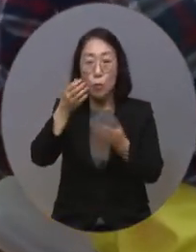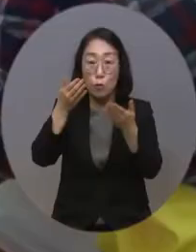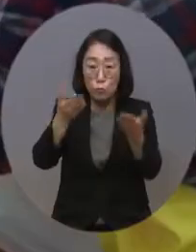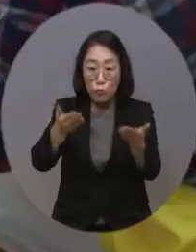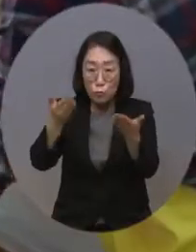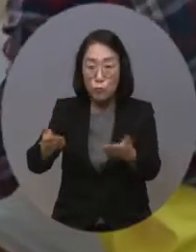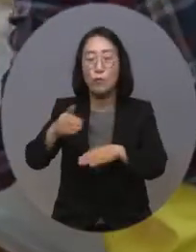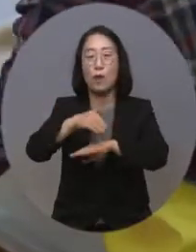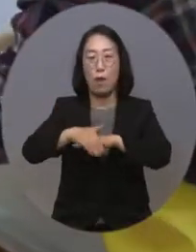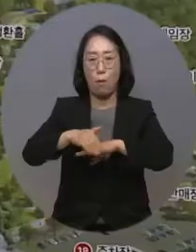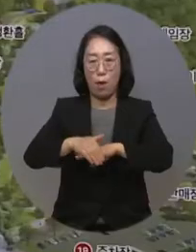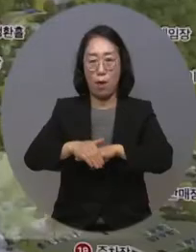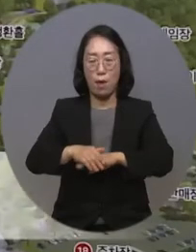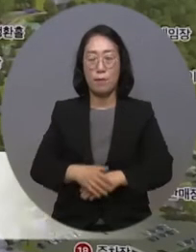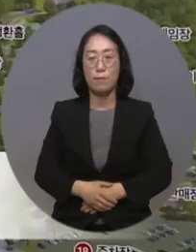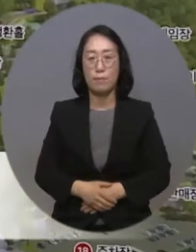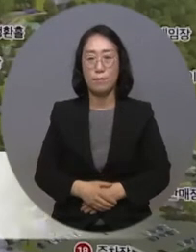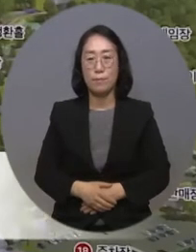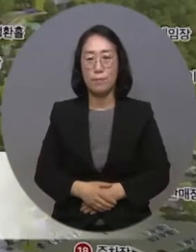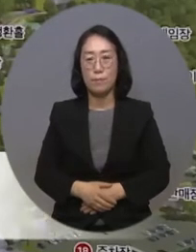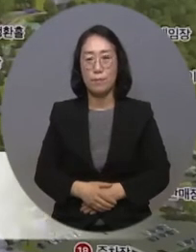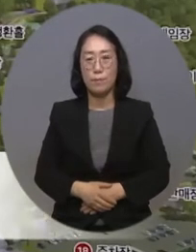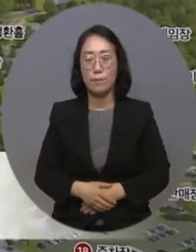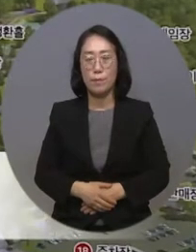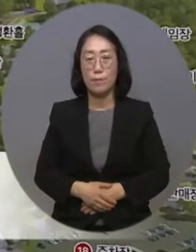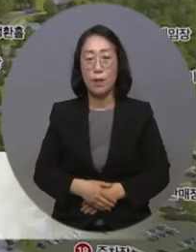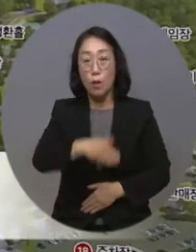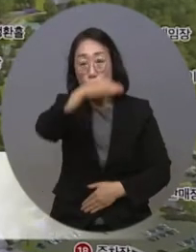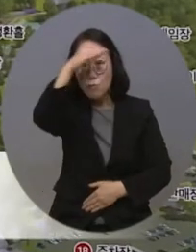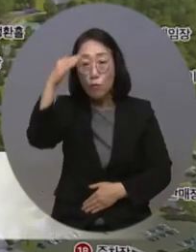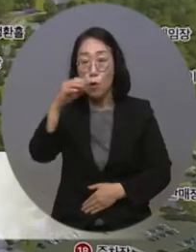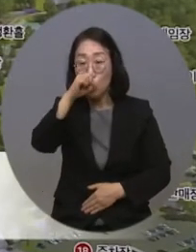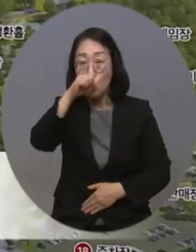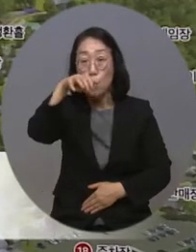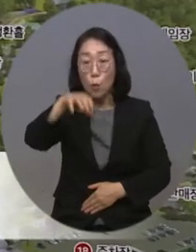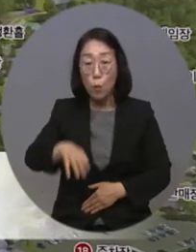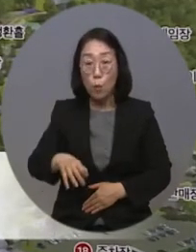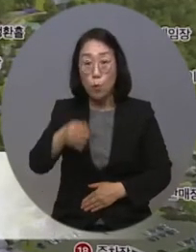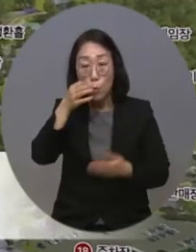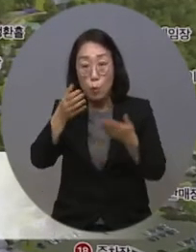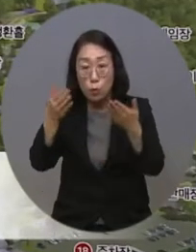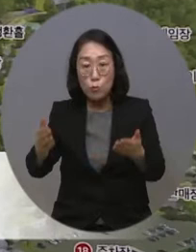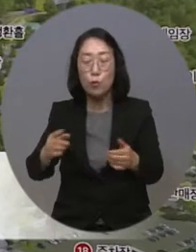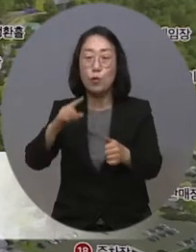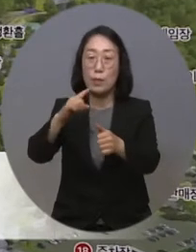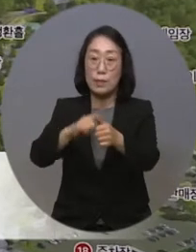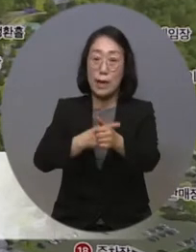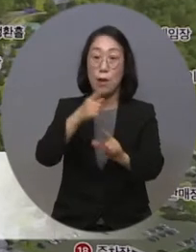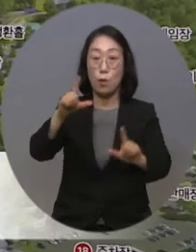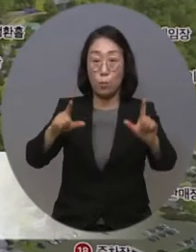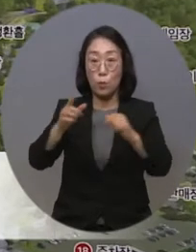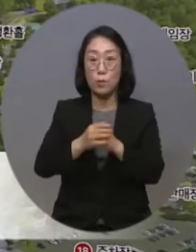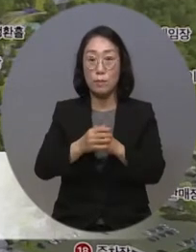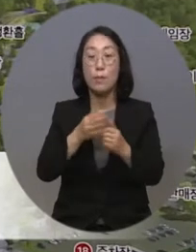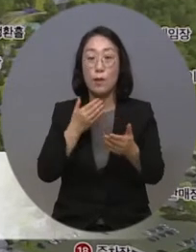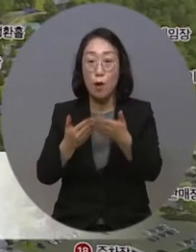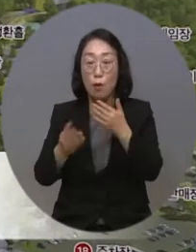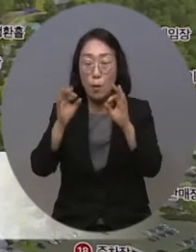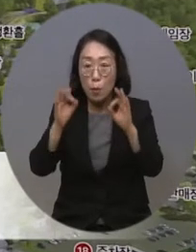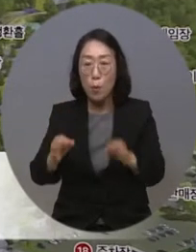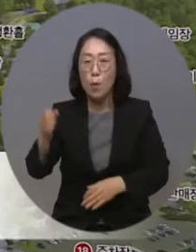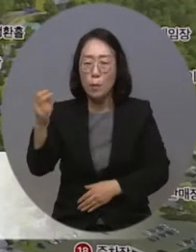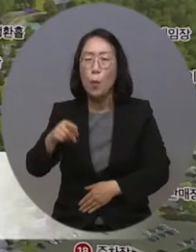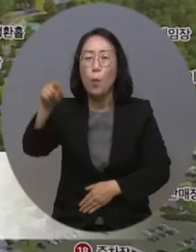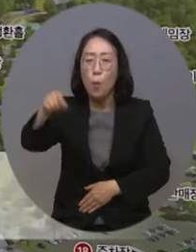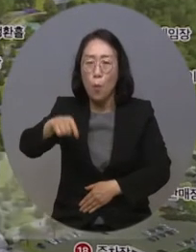실현할 계획입니다. 명소탐방 시티투어를 통해 임실의 아름다운 자연과 관광자원을 경험해보시고 다시 찾는